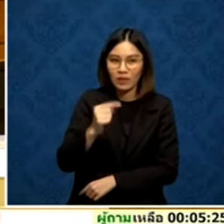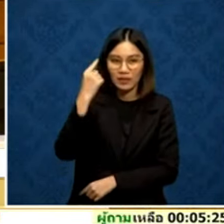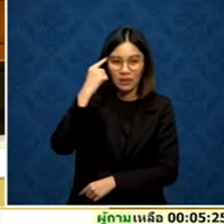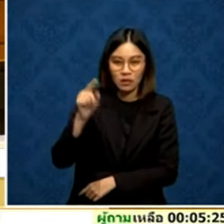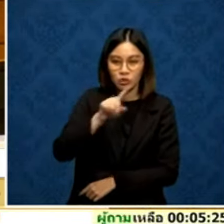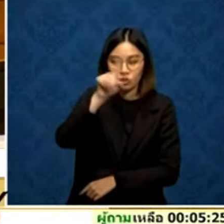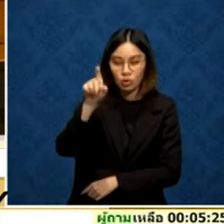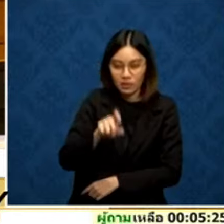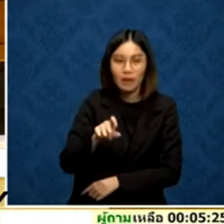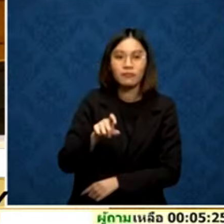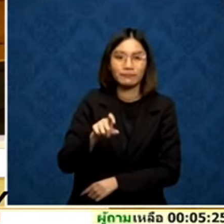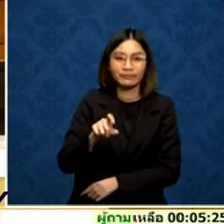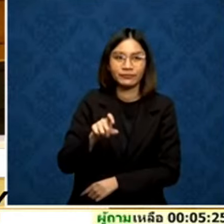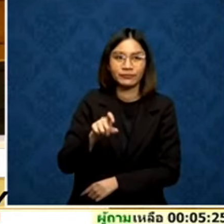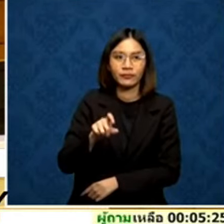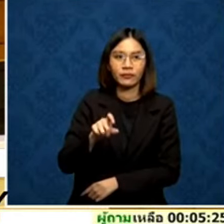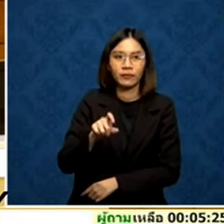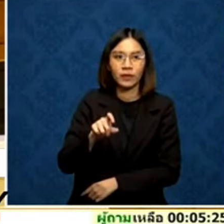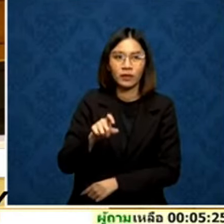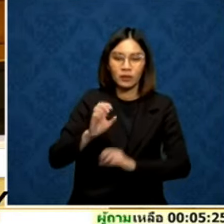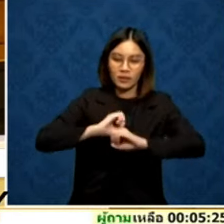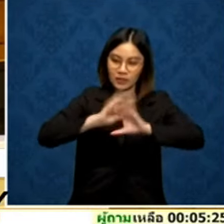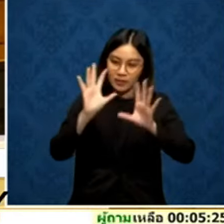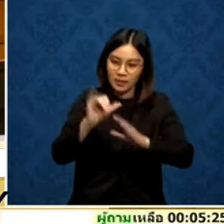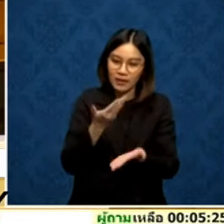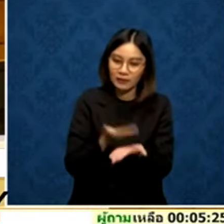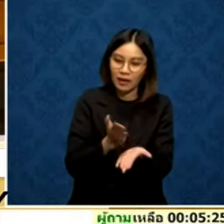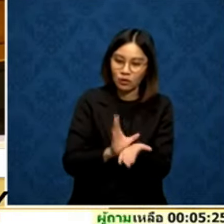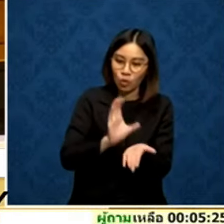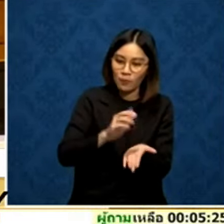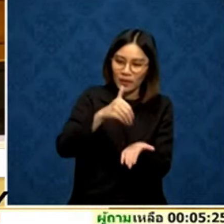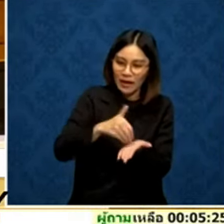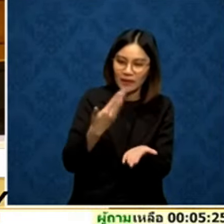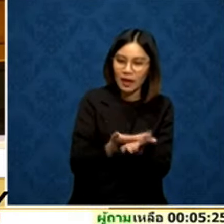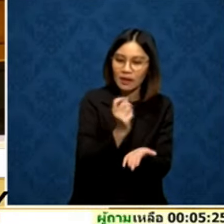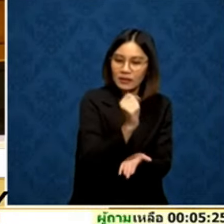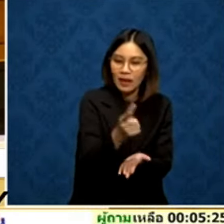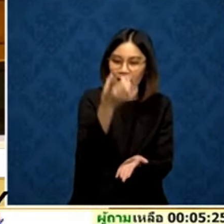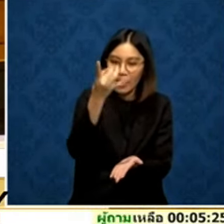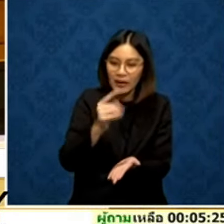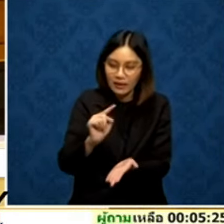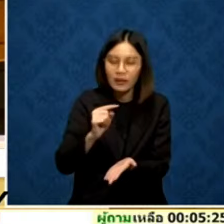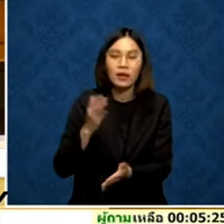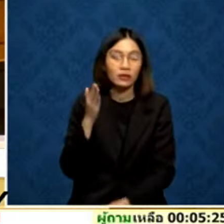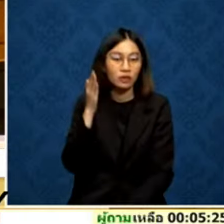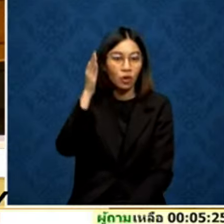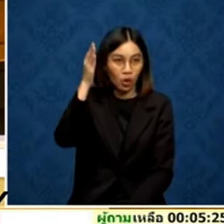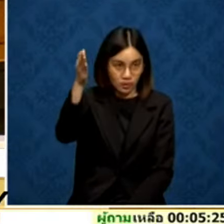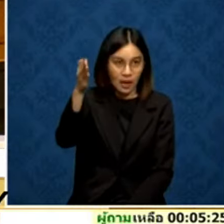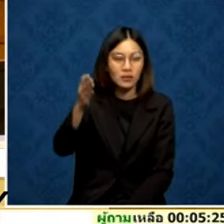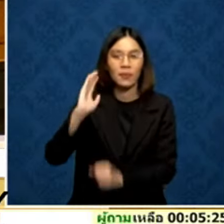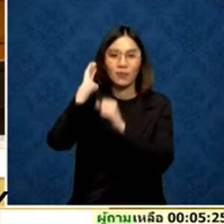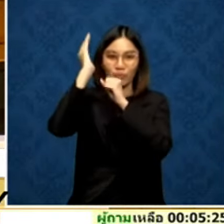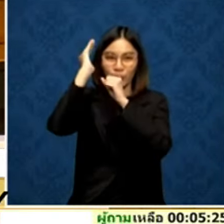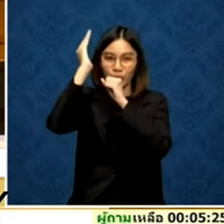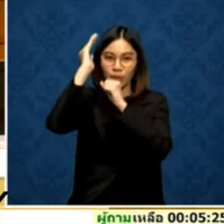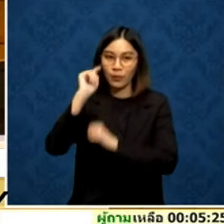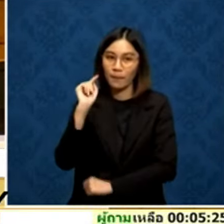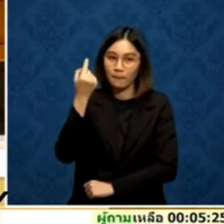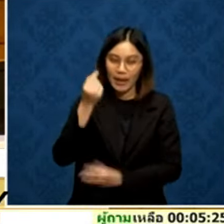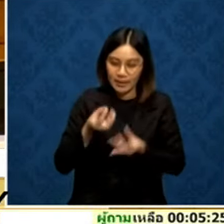จริงๆแล้วซึ่งจริงๆแล้วยังไม่กระจ่างว่างบกลางใช้อะไรบ้างก็เดี๋ยวผมจะให้คราวหน้าก็จะมาแถลงอีกก็ได้นะครับจะเอาร